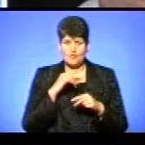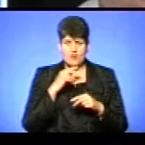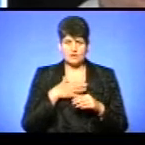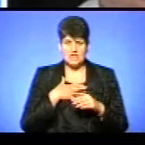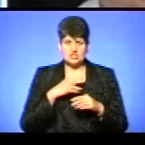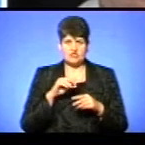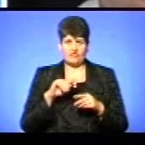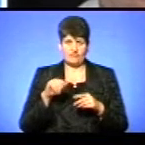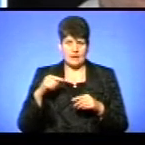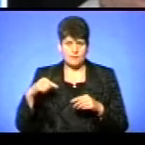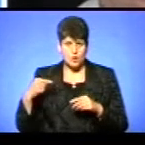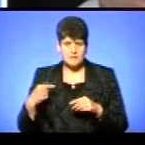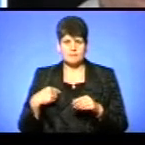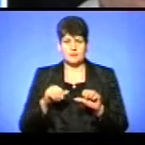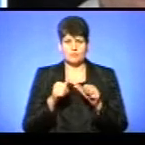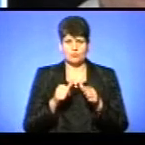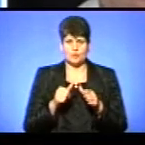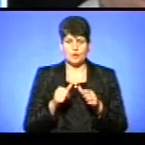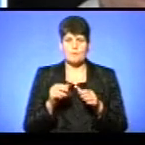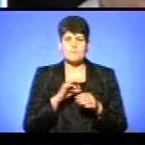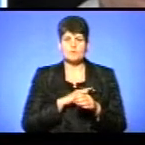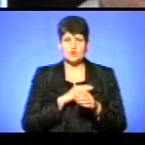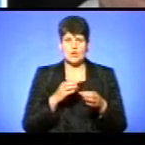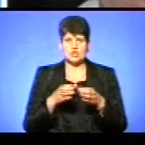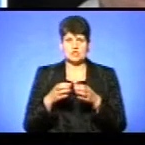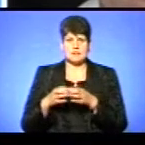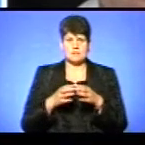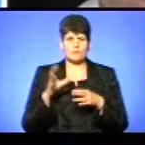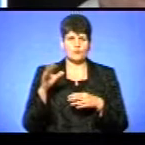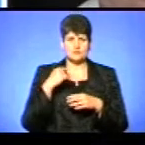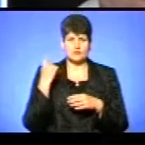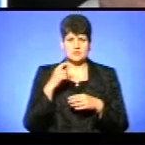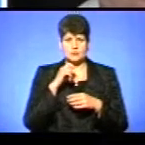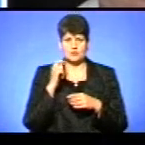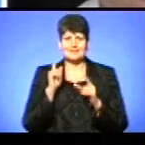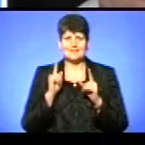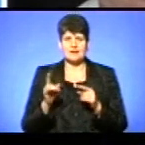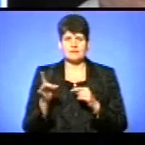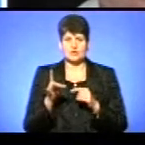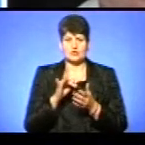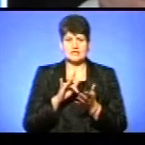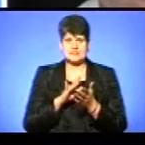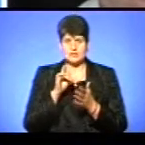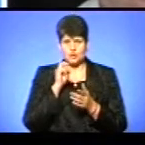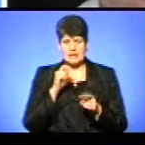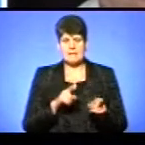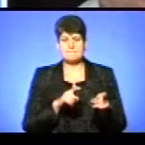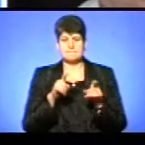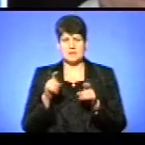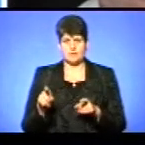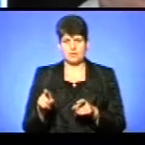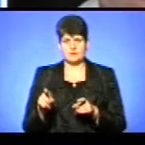ми формуємо профспілкові штаби по всіх областях України, навіть в районних центрах України, і переходимо